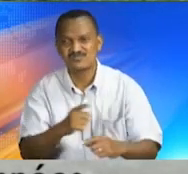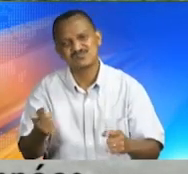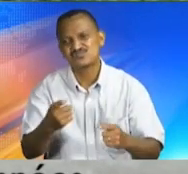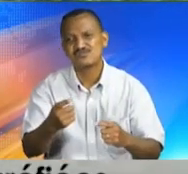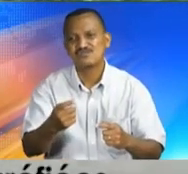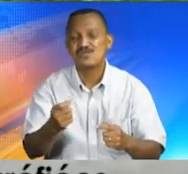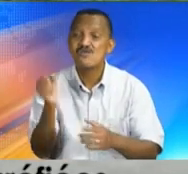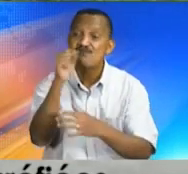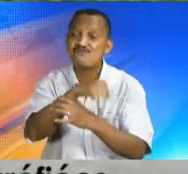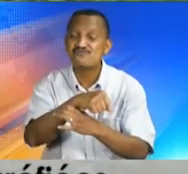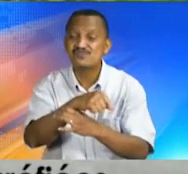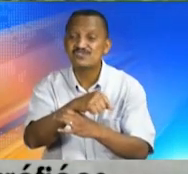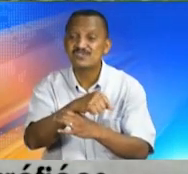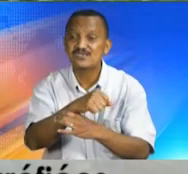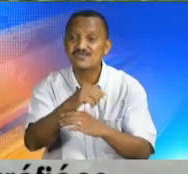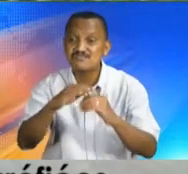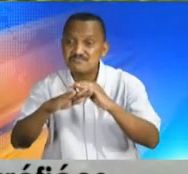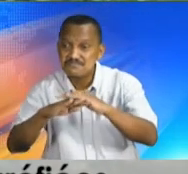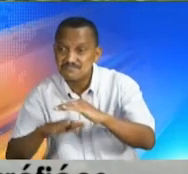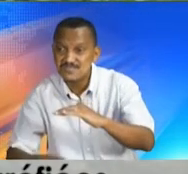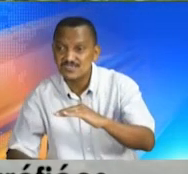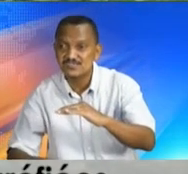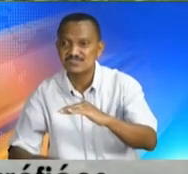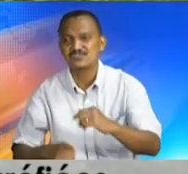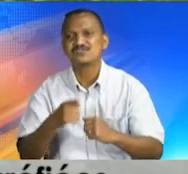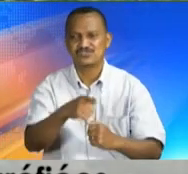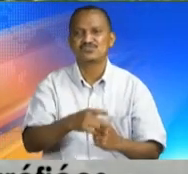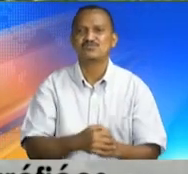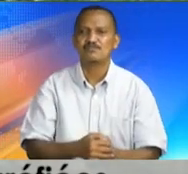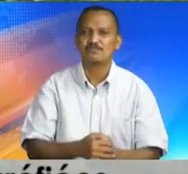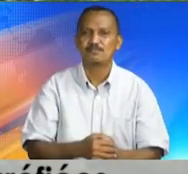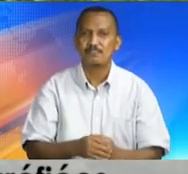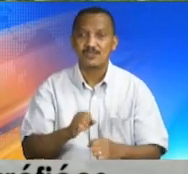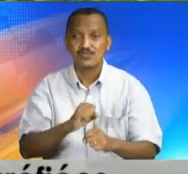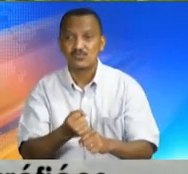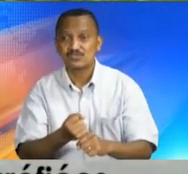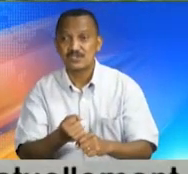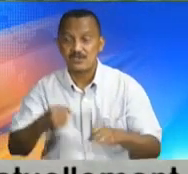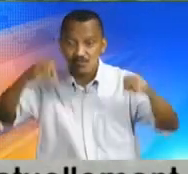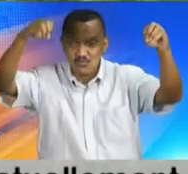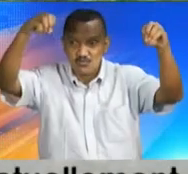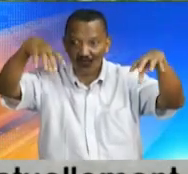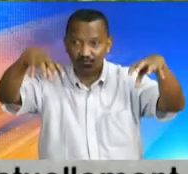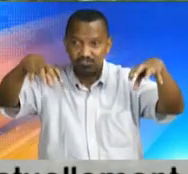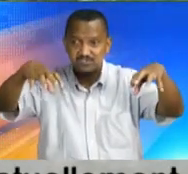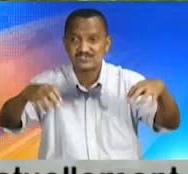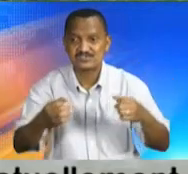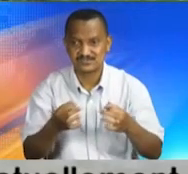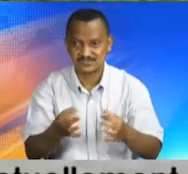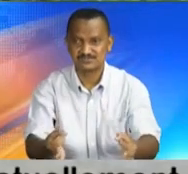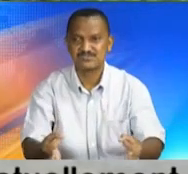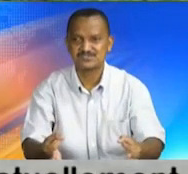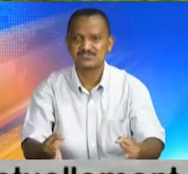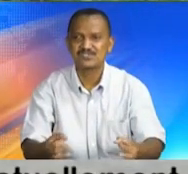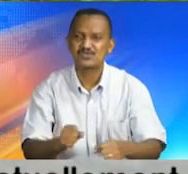vokatra tantely. Ny ala koa zany a miripaka, ny orana koa zany tsy de misy. Aloha zao zay a mavokatra